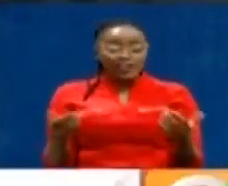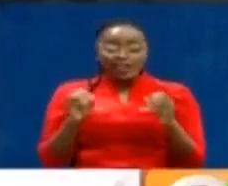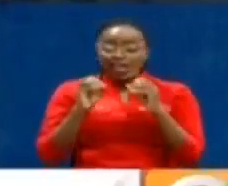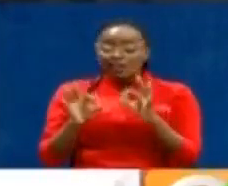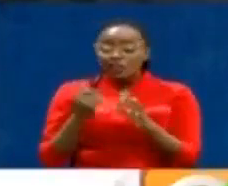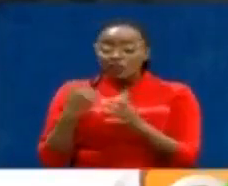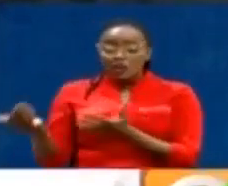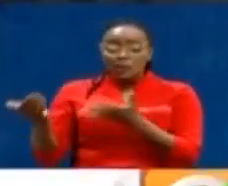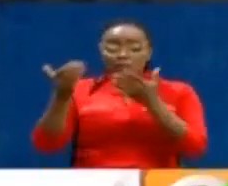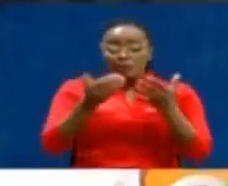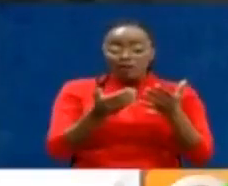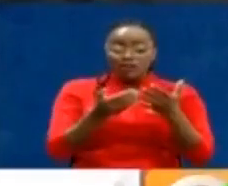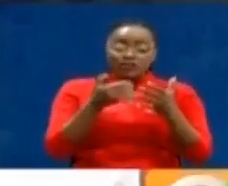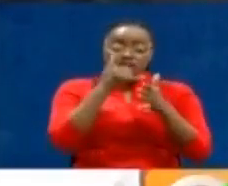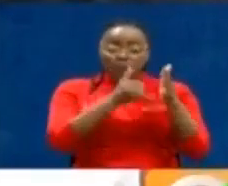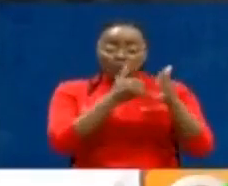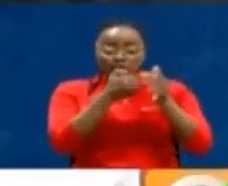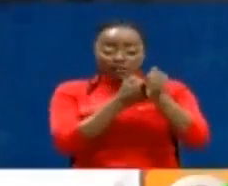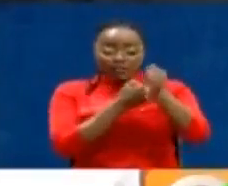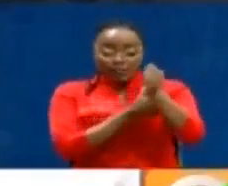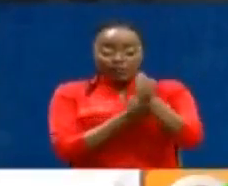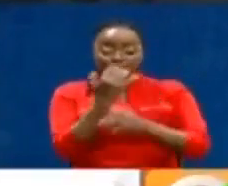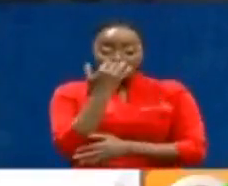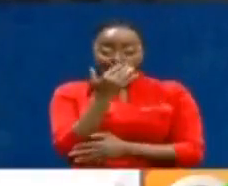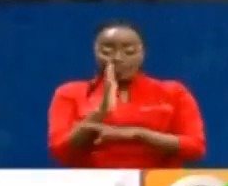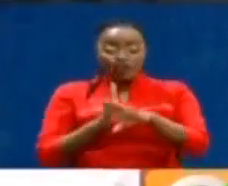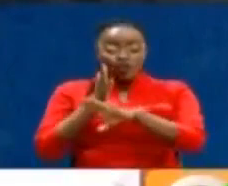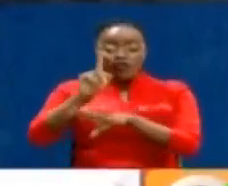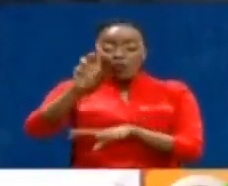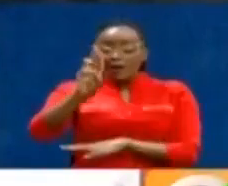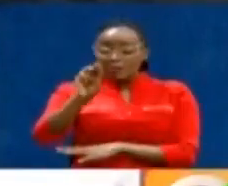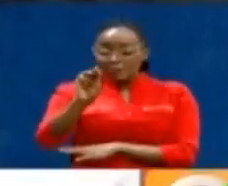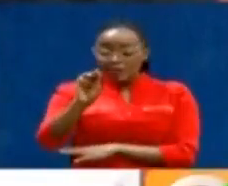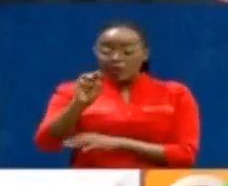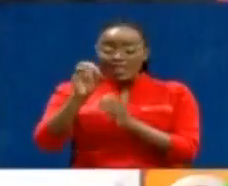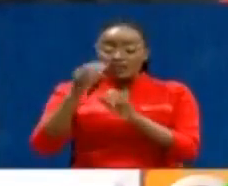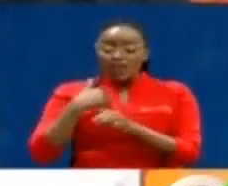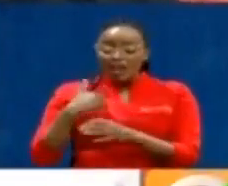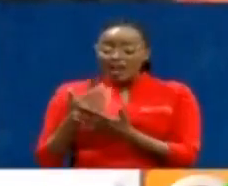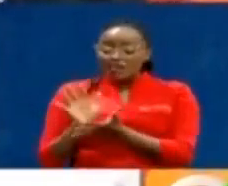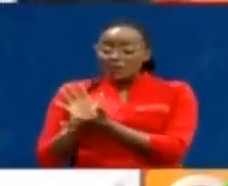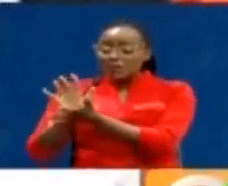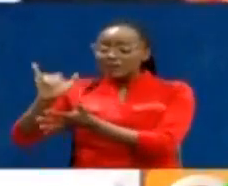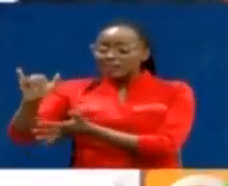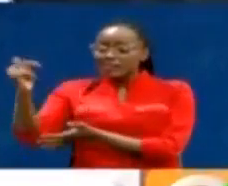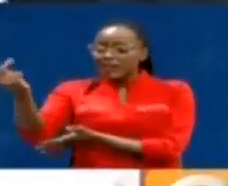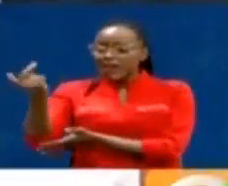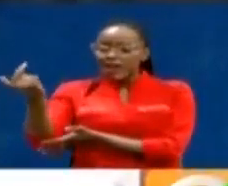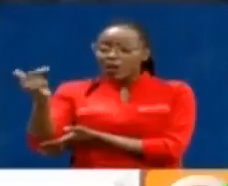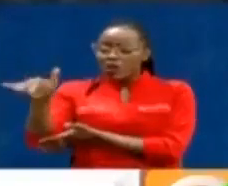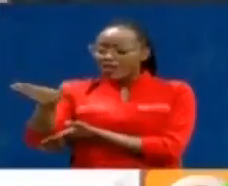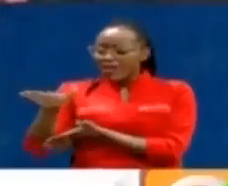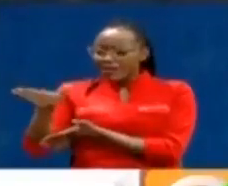hata tukaleta ventilator zaidi ya 1,000,000, hata tukaweka isolation centers